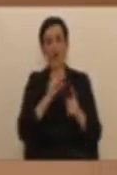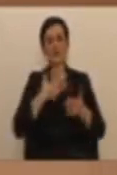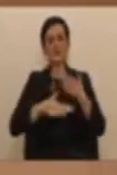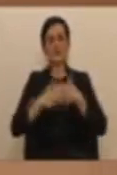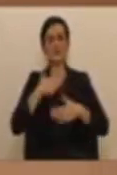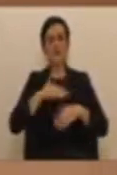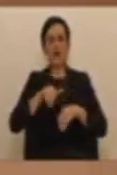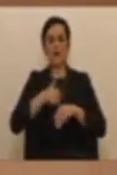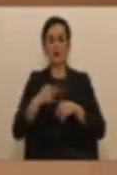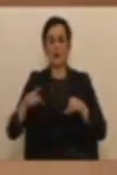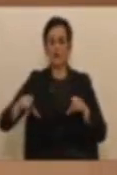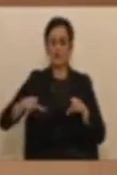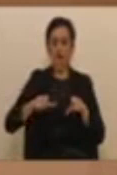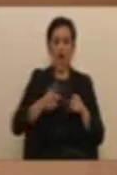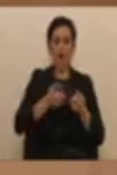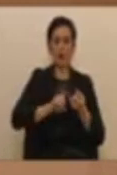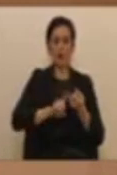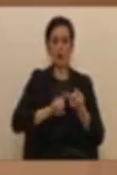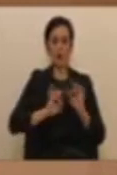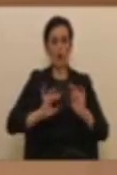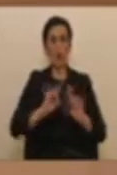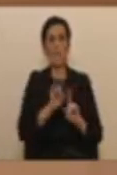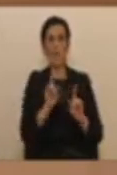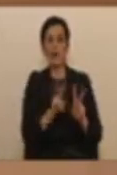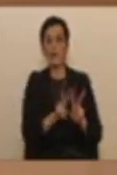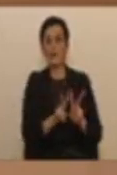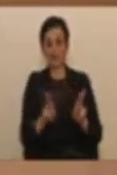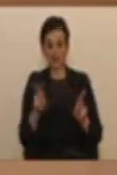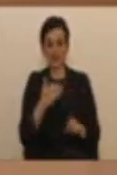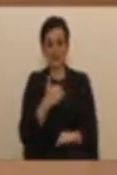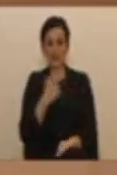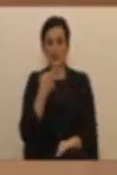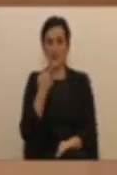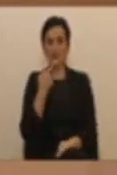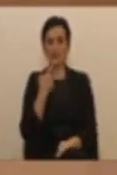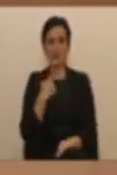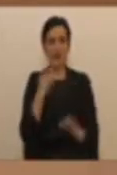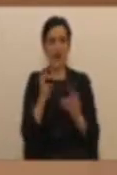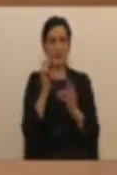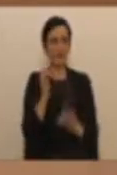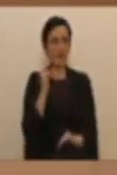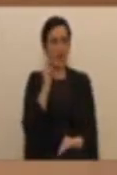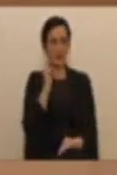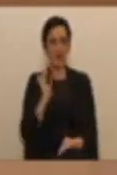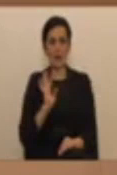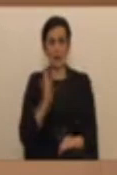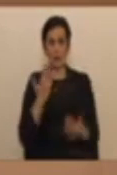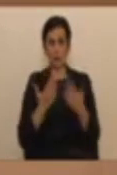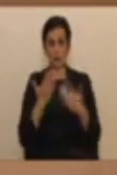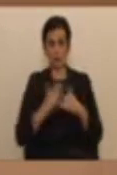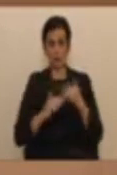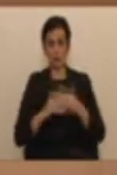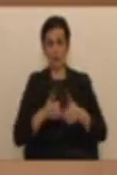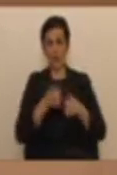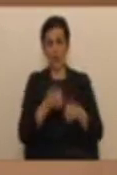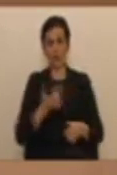მთავარი წყარო, მაგრამ მსგავსი უნდა გითხრათ, არც არაფერი გამიგია. თუ ეს ხელს უწყობს